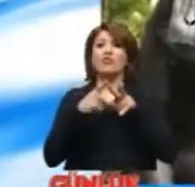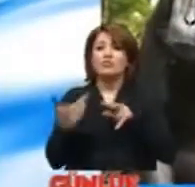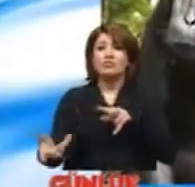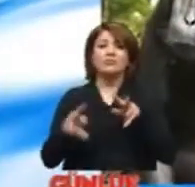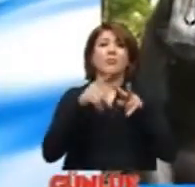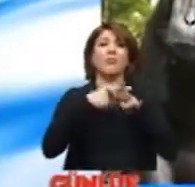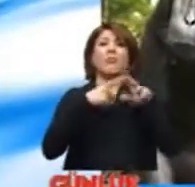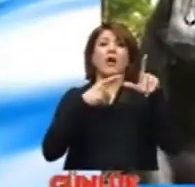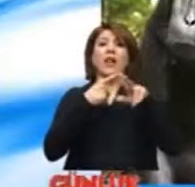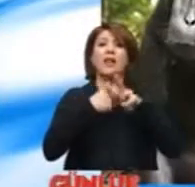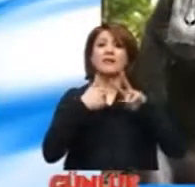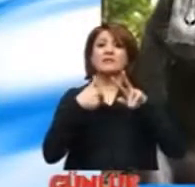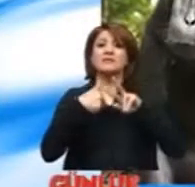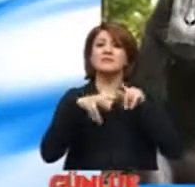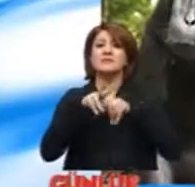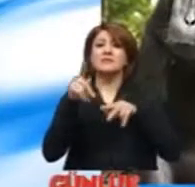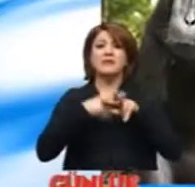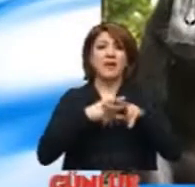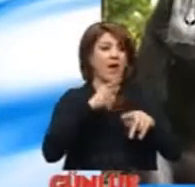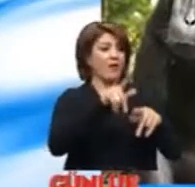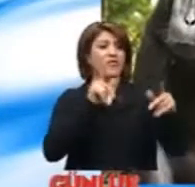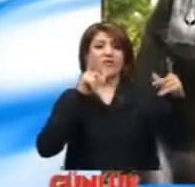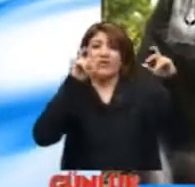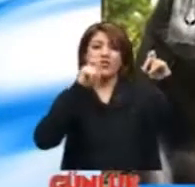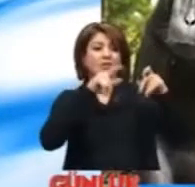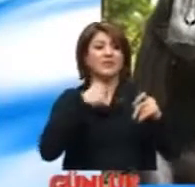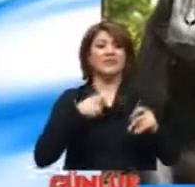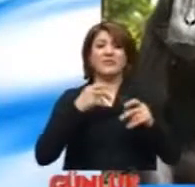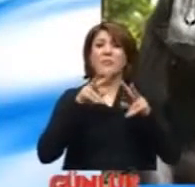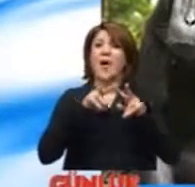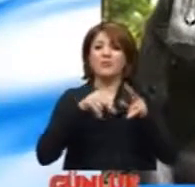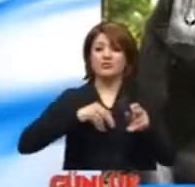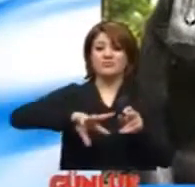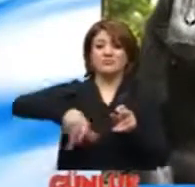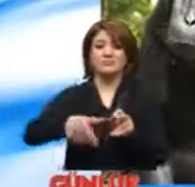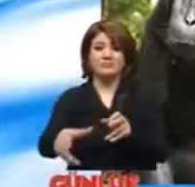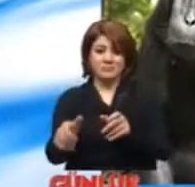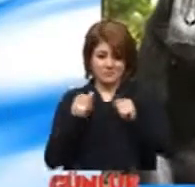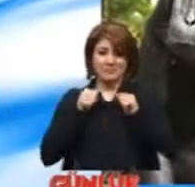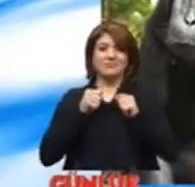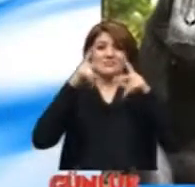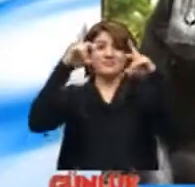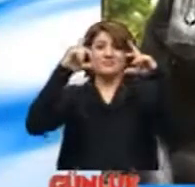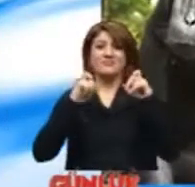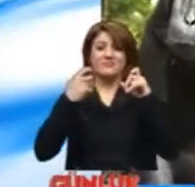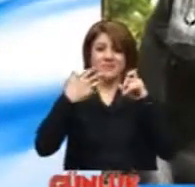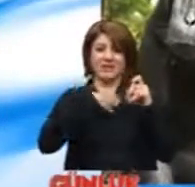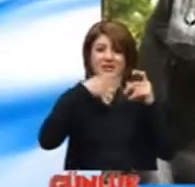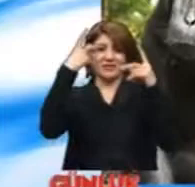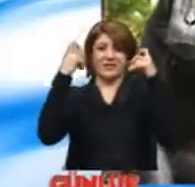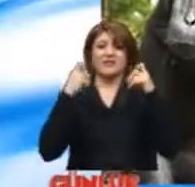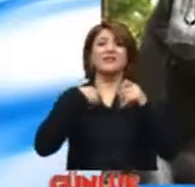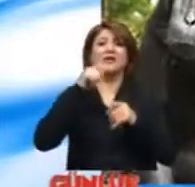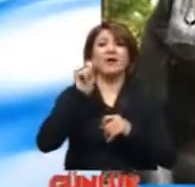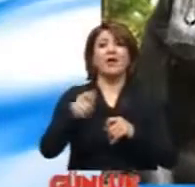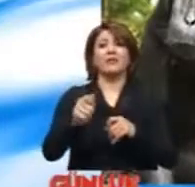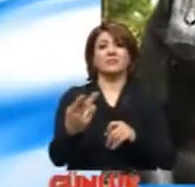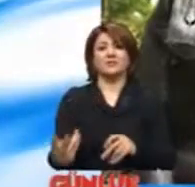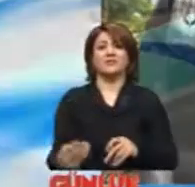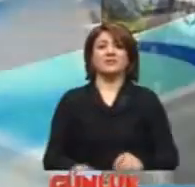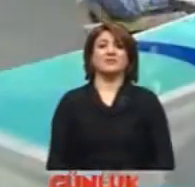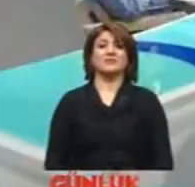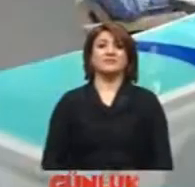yapan İngiliz fotoğrafçı David Slater'in kamerasını çalan sevimli maymun, kendi kendini fotoğraflayarak bu eşsiz karelere imza attı.